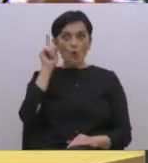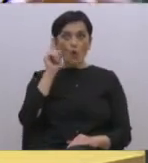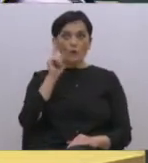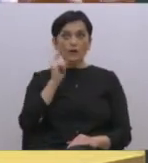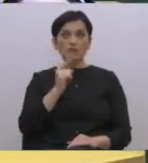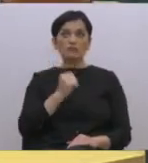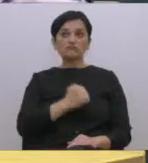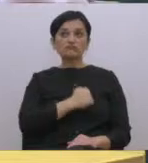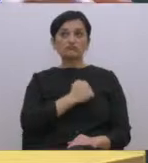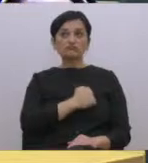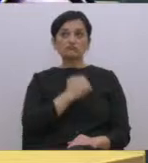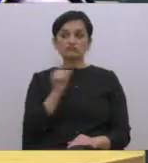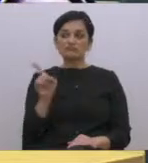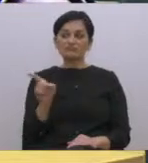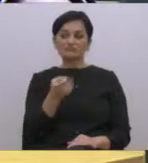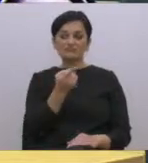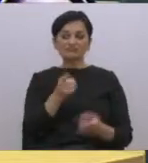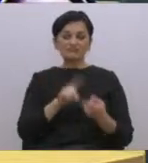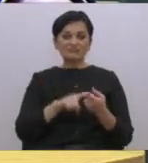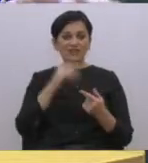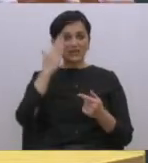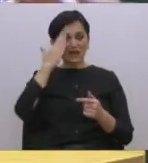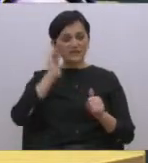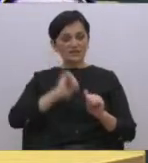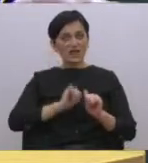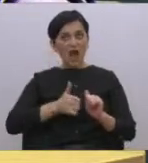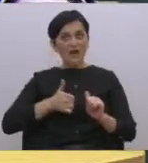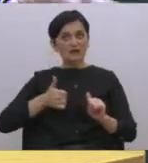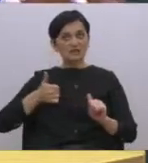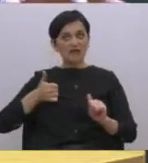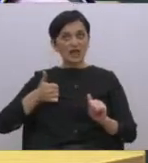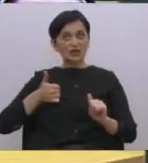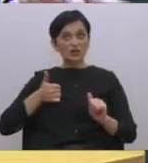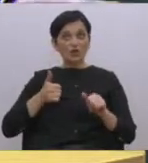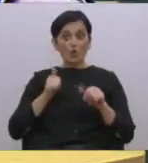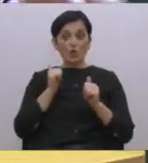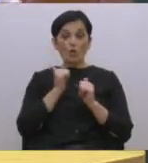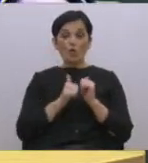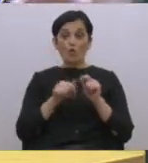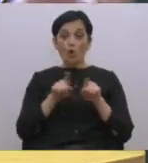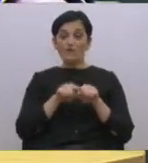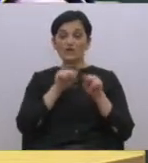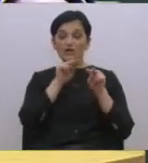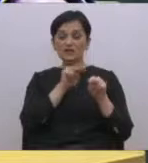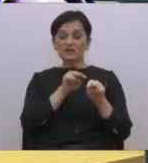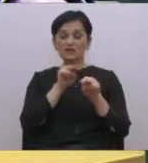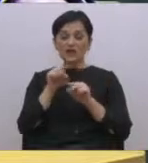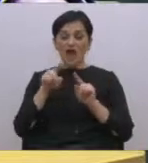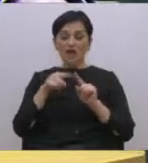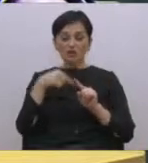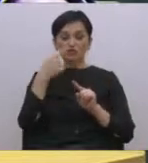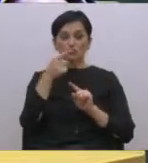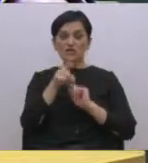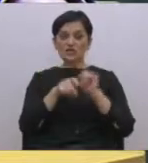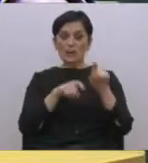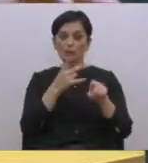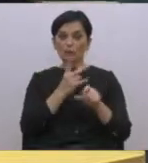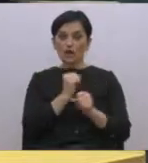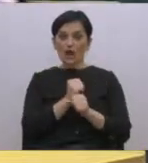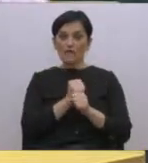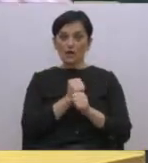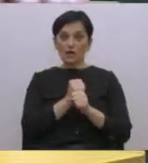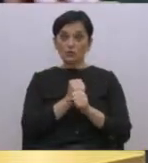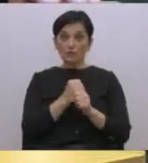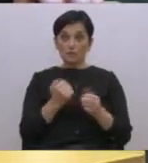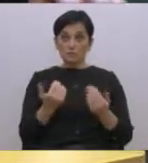გაწვევის თაობაზე თავის ასარიდებლად. Და ყოველი ასეთ დაკვირვების შემდეგ შემდგომი ნაბიჯი არის გადასადგმელი.